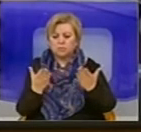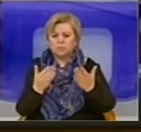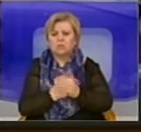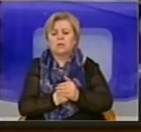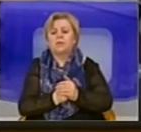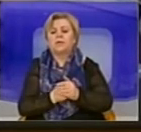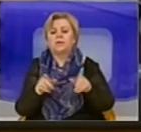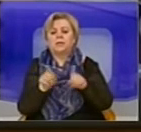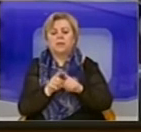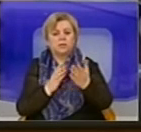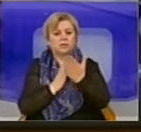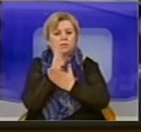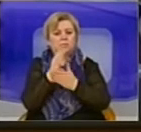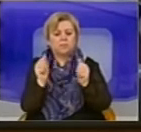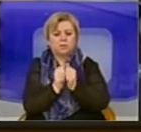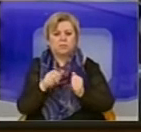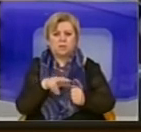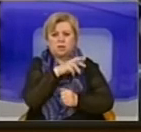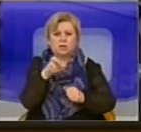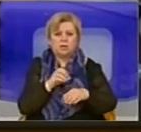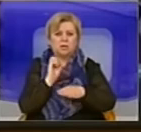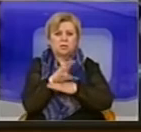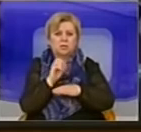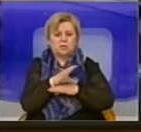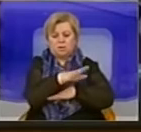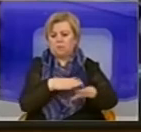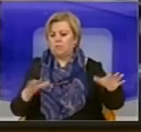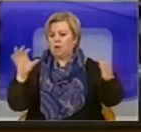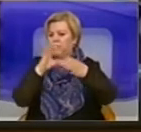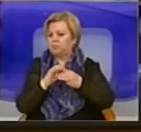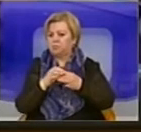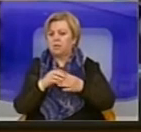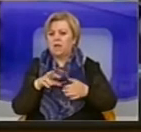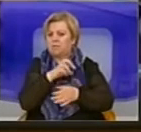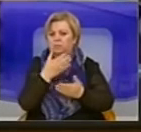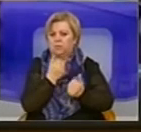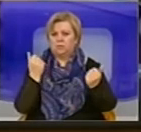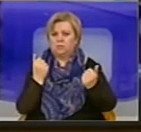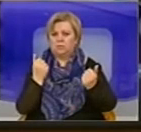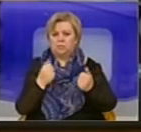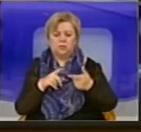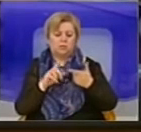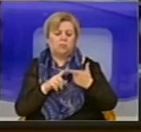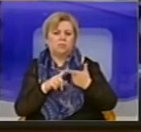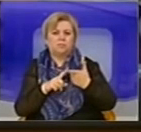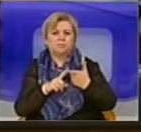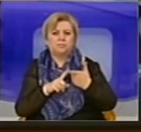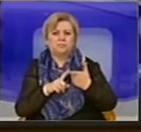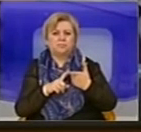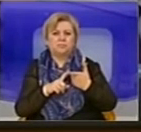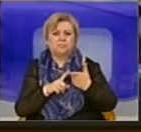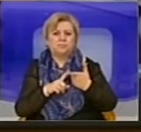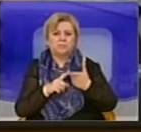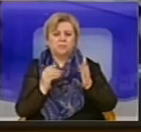bëjmë drejt Bashkimit Evropian, sepse Këshilli i Evropës nuk është pjesë e BE-s fare, e para, dhe e dyta, nuk